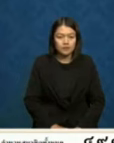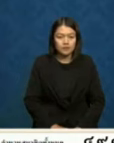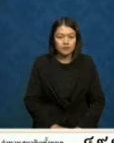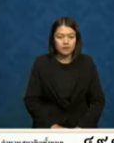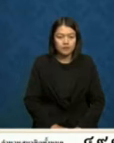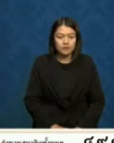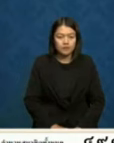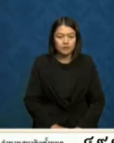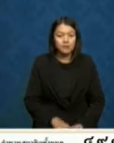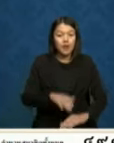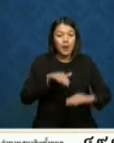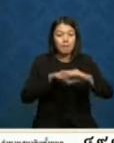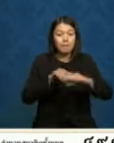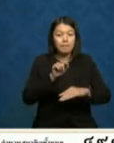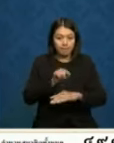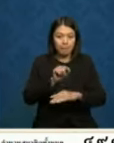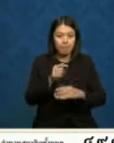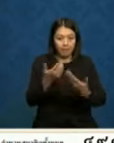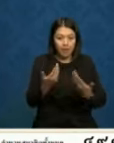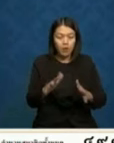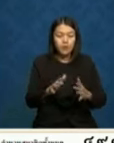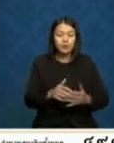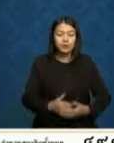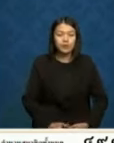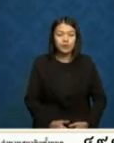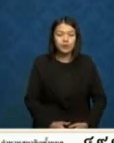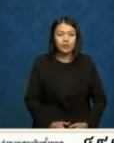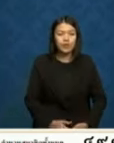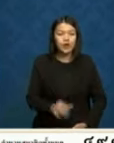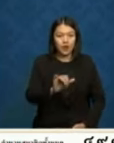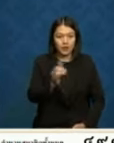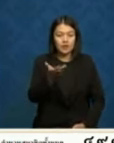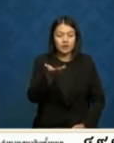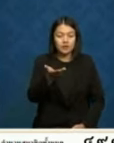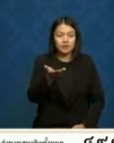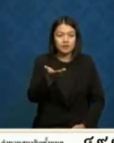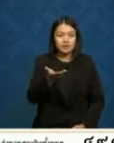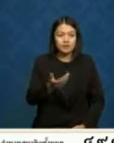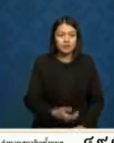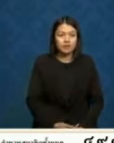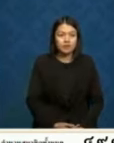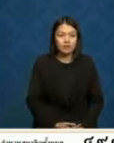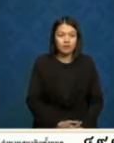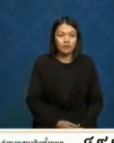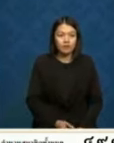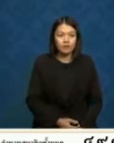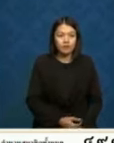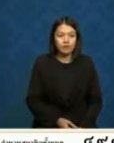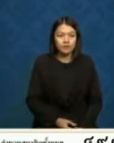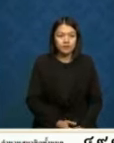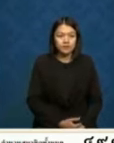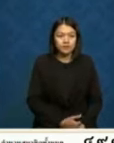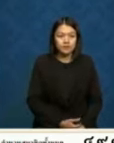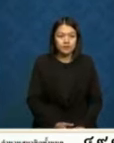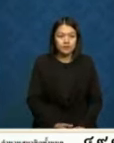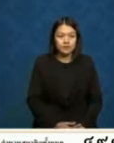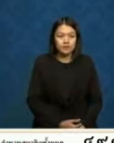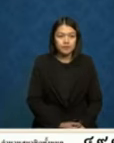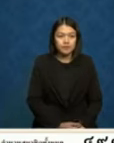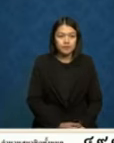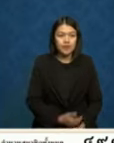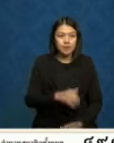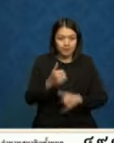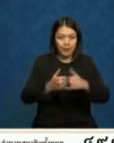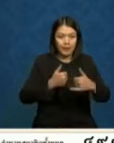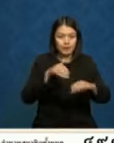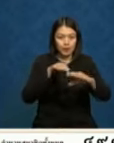ครับแสดงตนทุกท่านแล้วนะครับเอาอย่างครับเชิญเชิญเชิญครับครับเชิญครับที่เดินเข้ามาครับเ